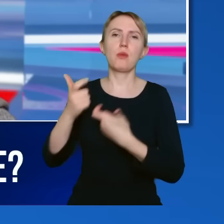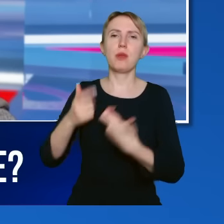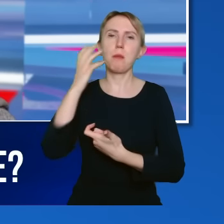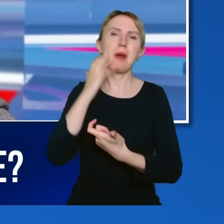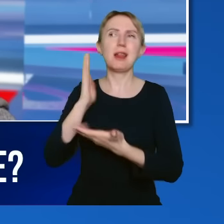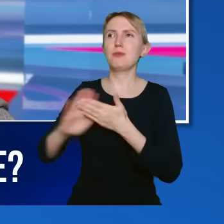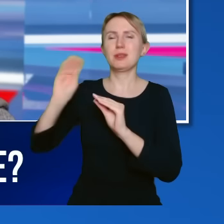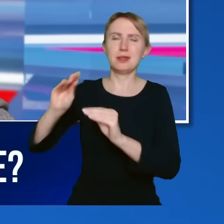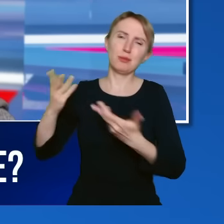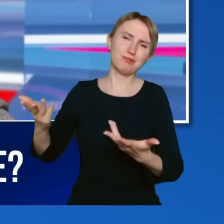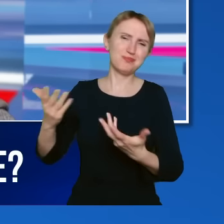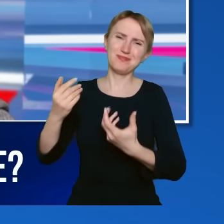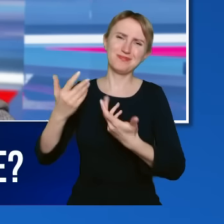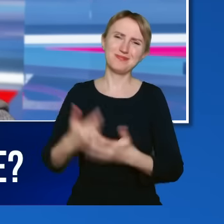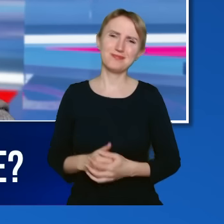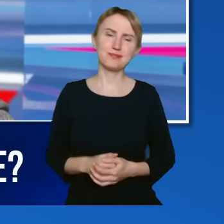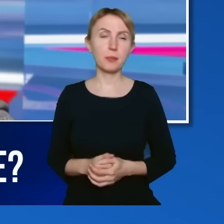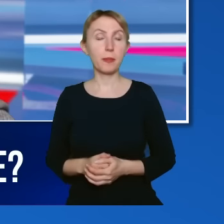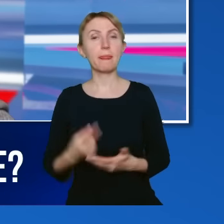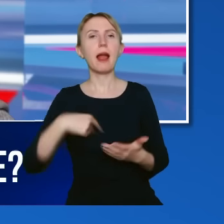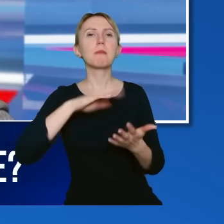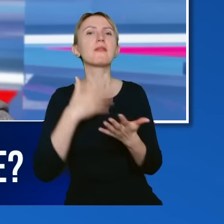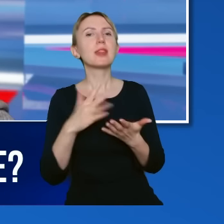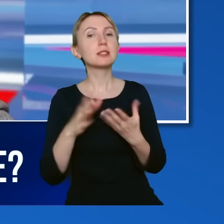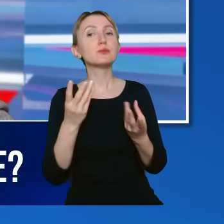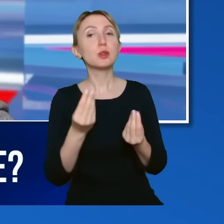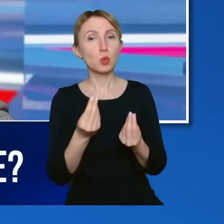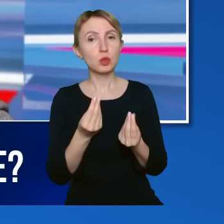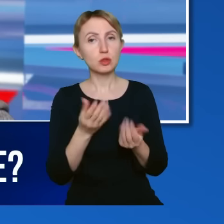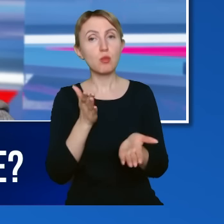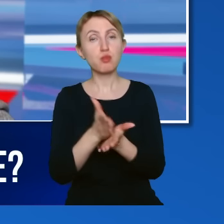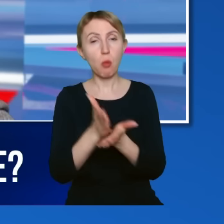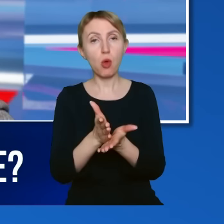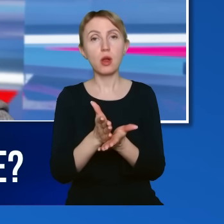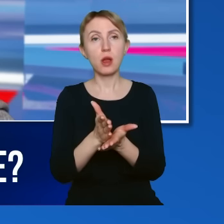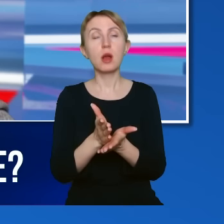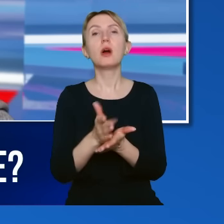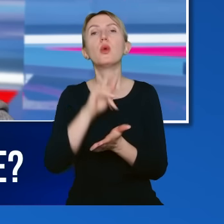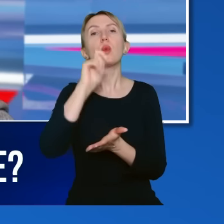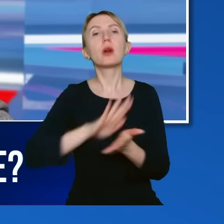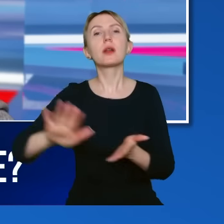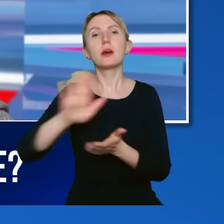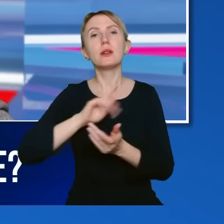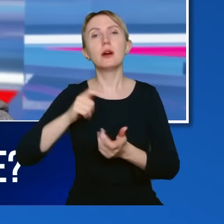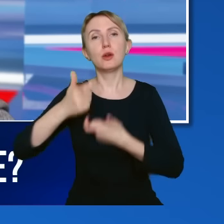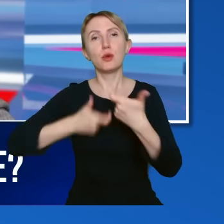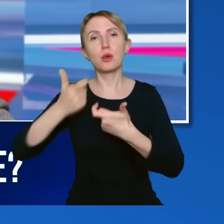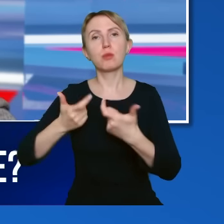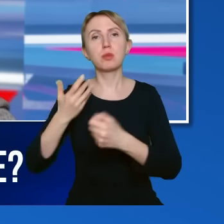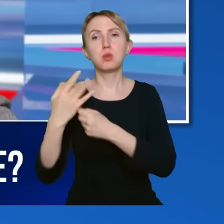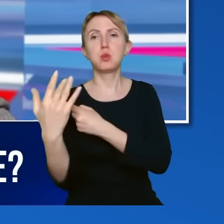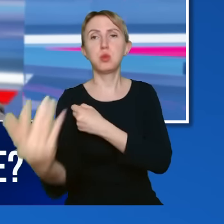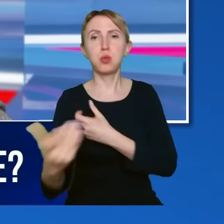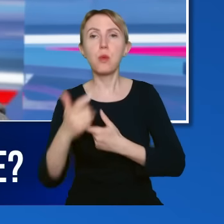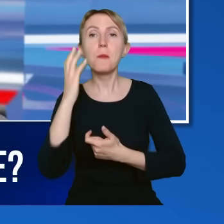uczyli, to też. Ale wydaliśmy na to pieniądze podatnika, żeby wspomagać hodowlę malin na Ukrainie z całą pewnością, no i efekt jest taki, jaki jest, że teraz walczymy